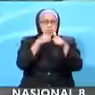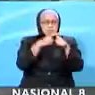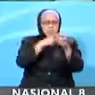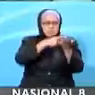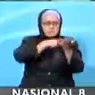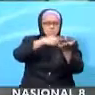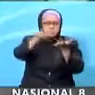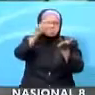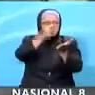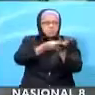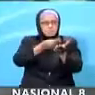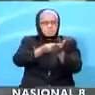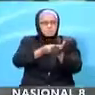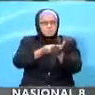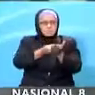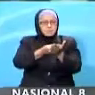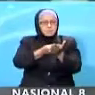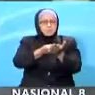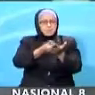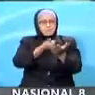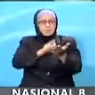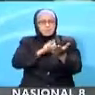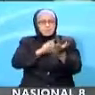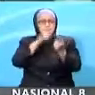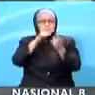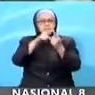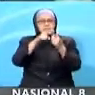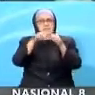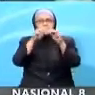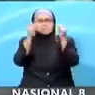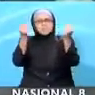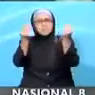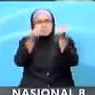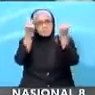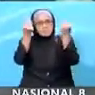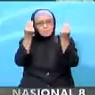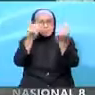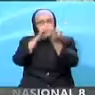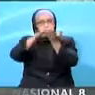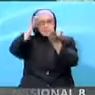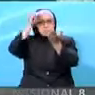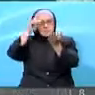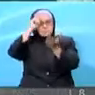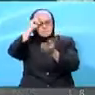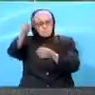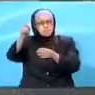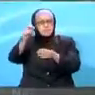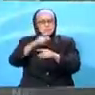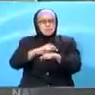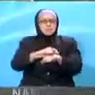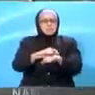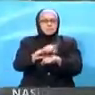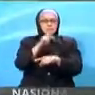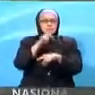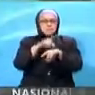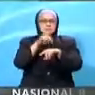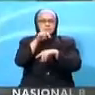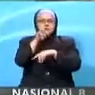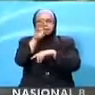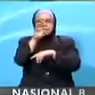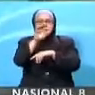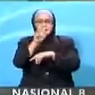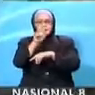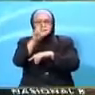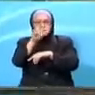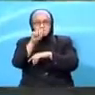tajaan Yayasan Terengganu, Anjuran Majlis Pelajar Terengganu Luar Negara, OSPEC di Kuala Nerus. Lebih RM500,000